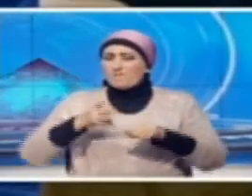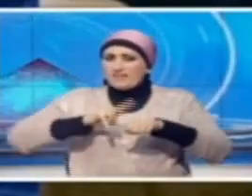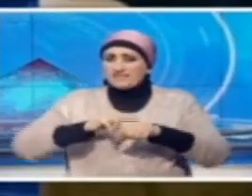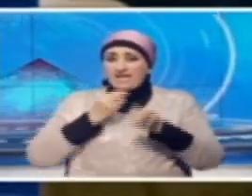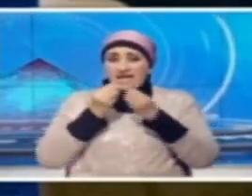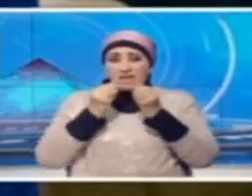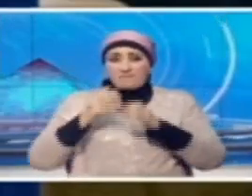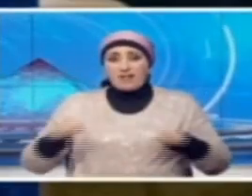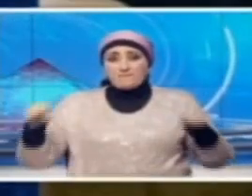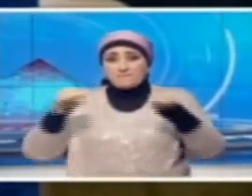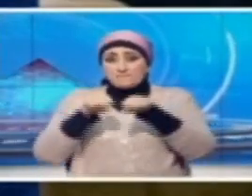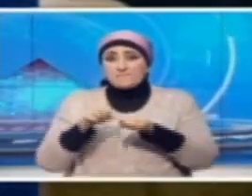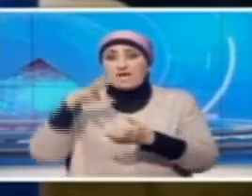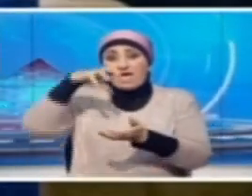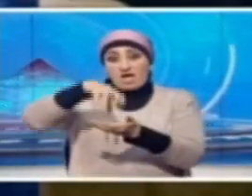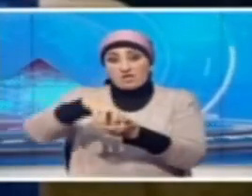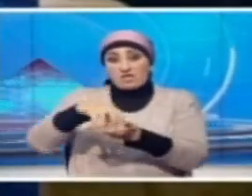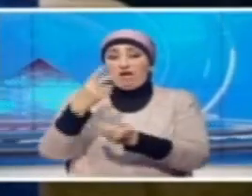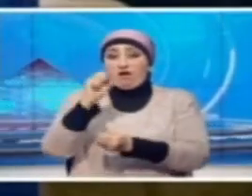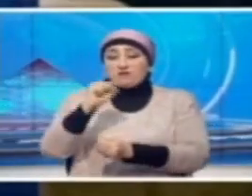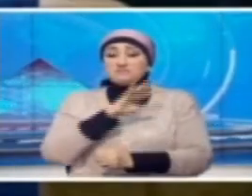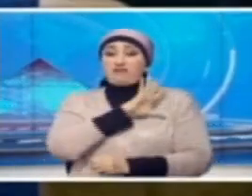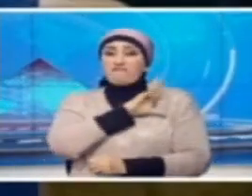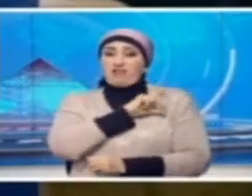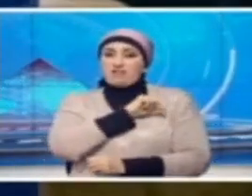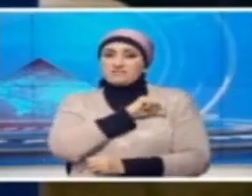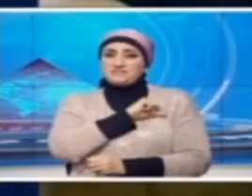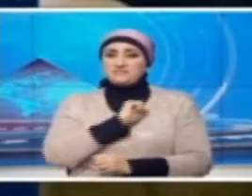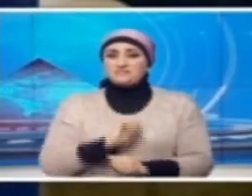مسار إقامة الدولة الفلسطينية المستقلة.